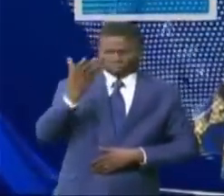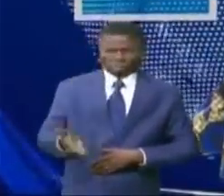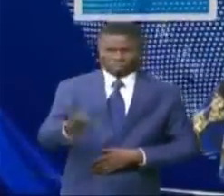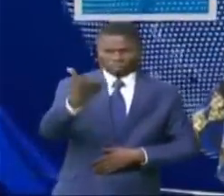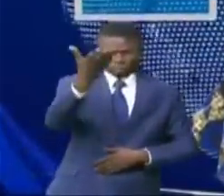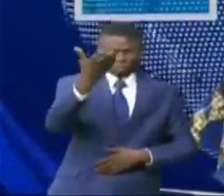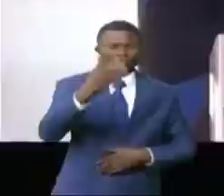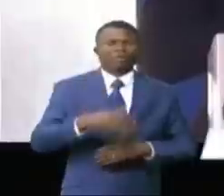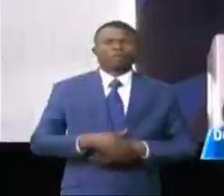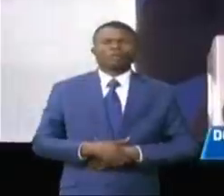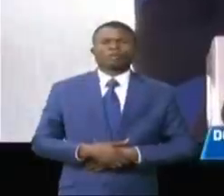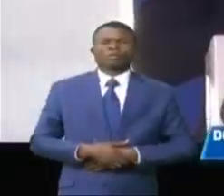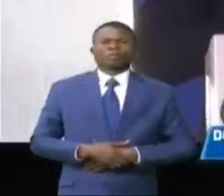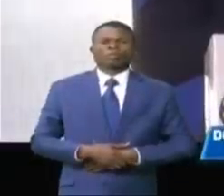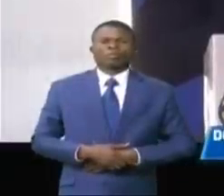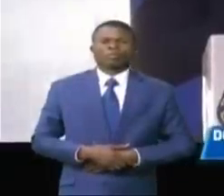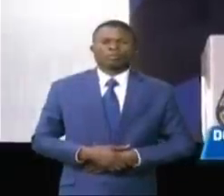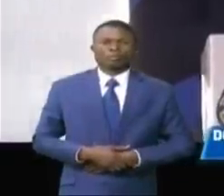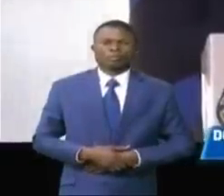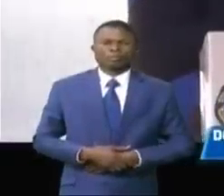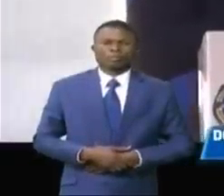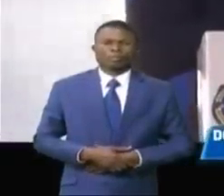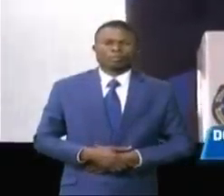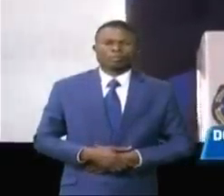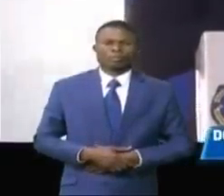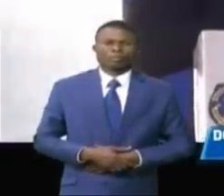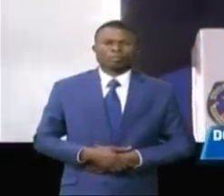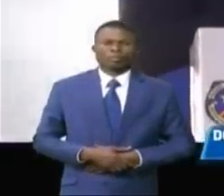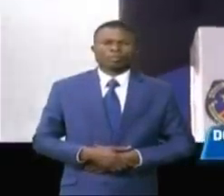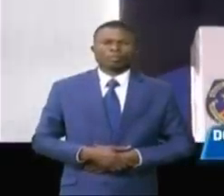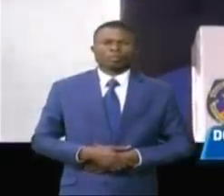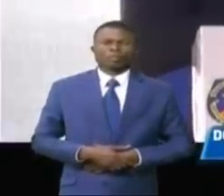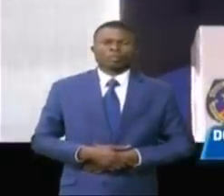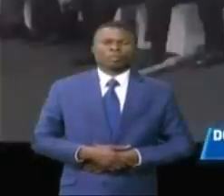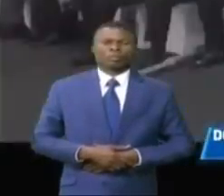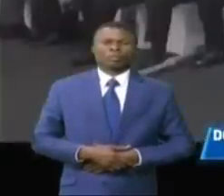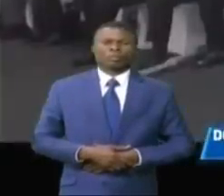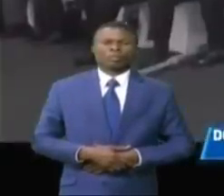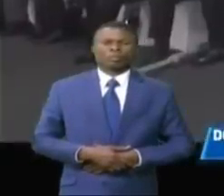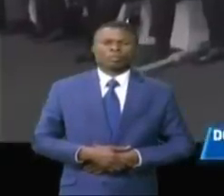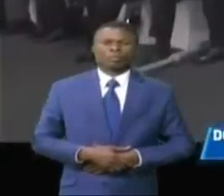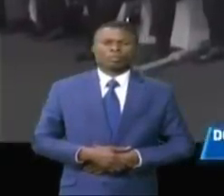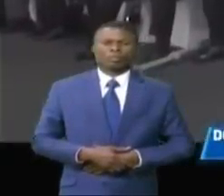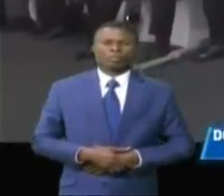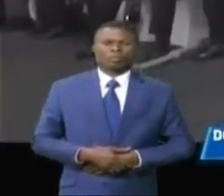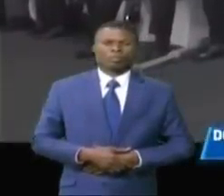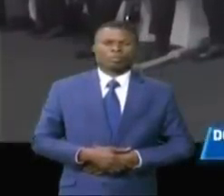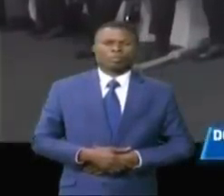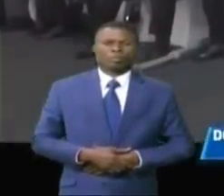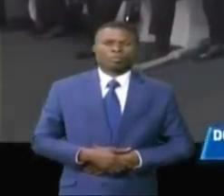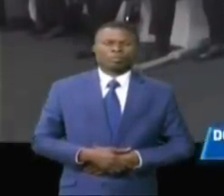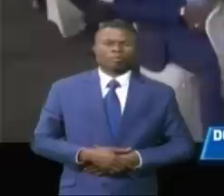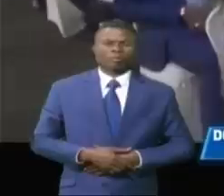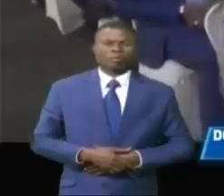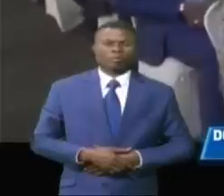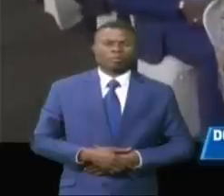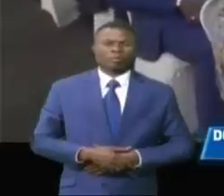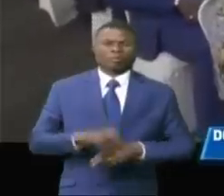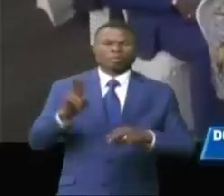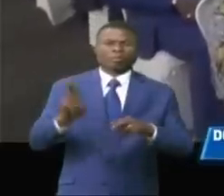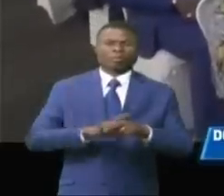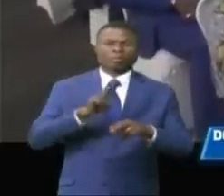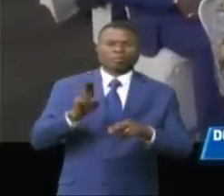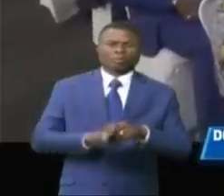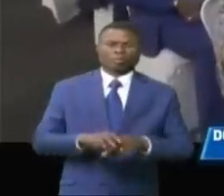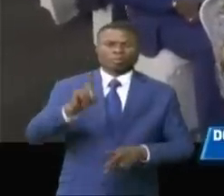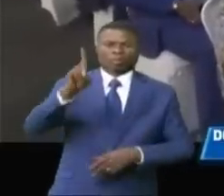Kabasso. Le système de traçabilité des droits d'accise STDA est dès ce mercredi d'application à la